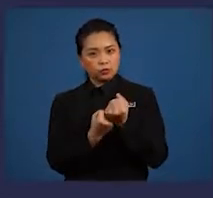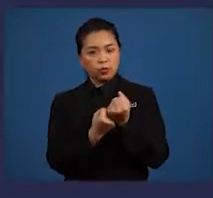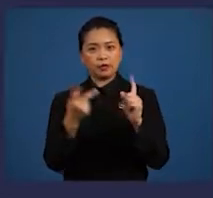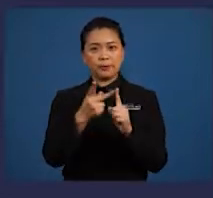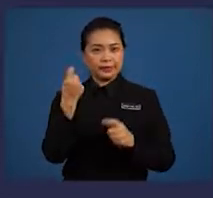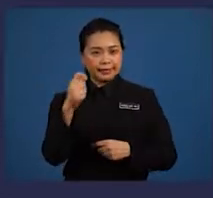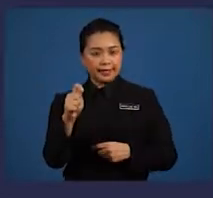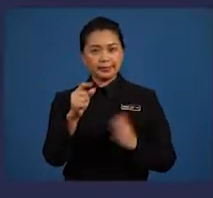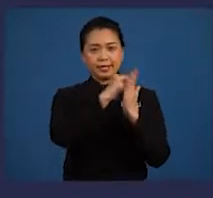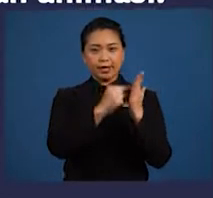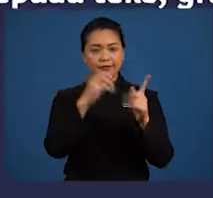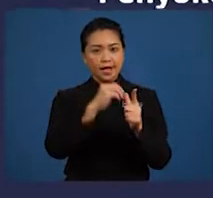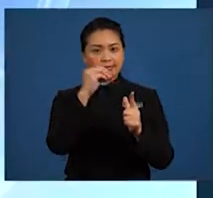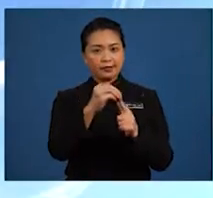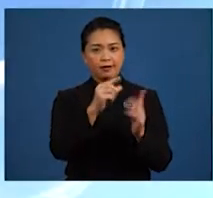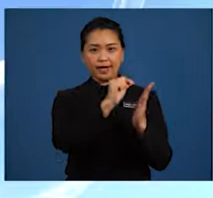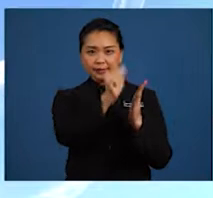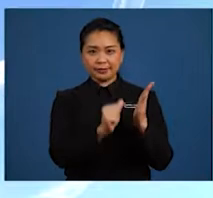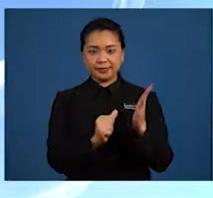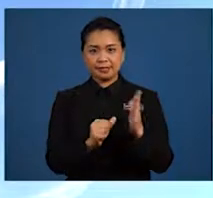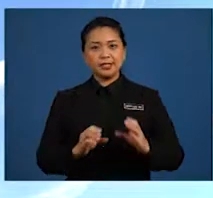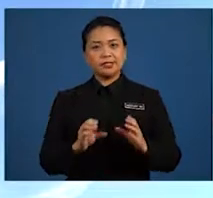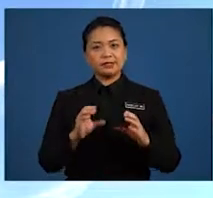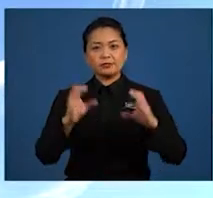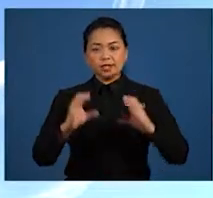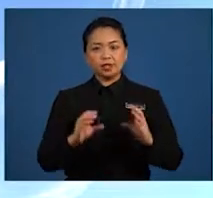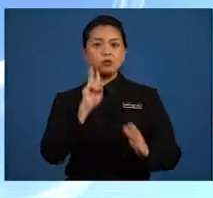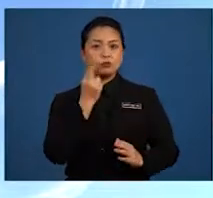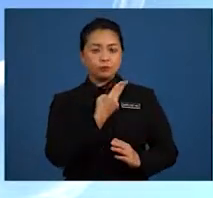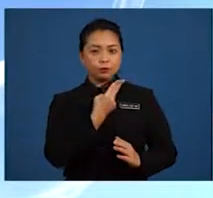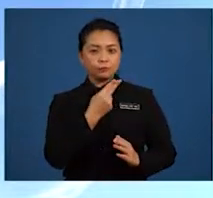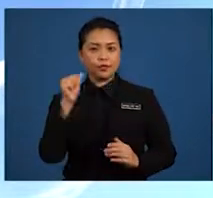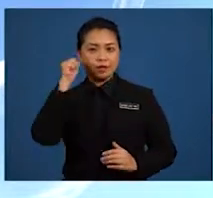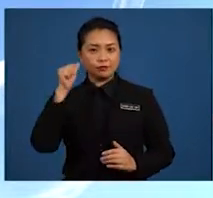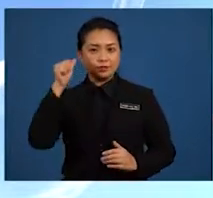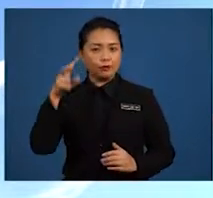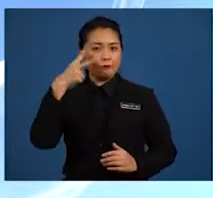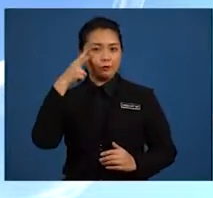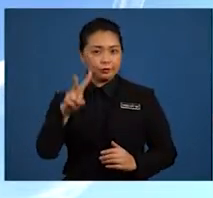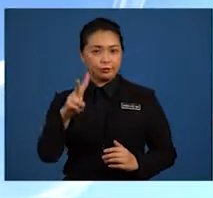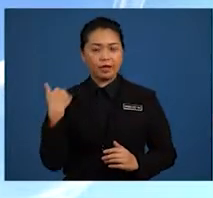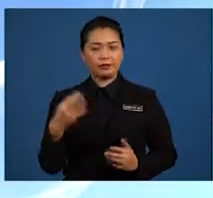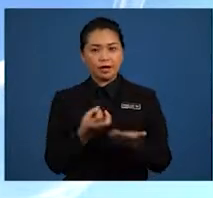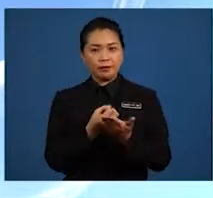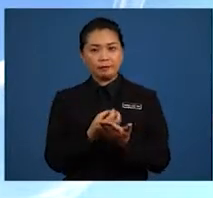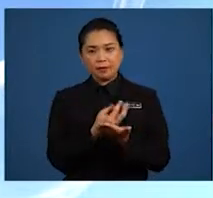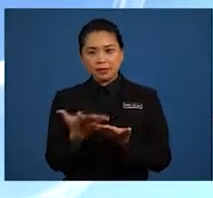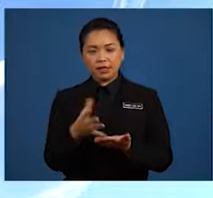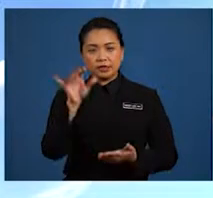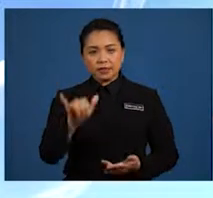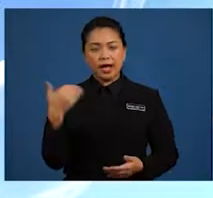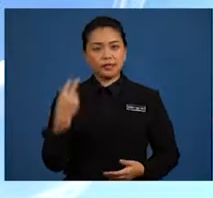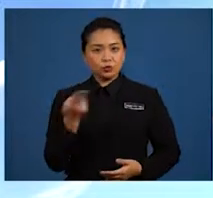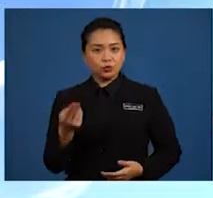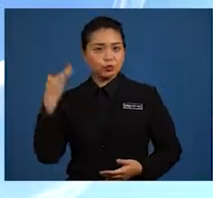grafik dan animasi secara umumnya audio with 2 merupakan media yang mempunyai unsur